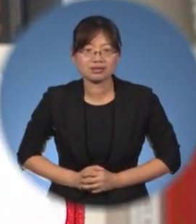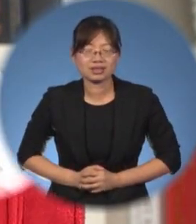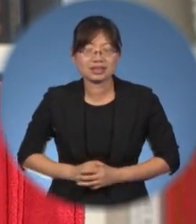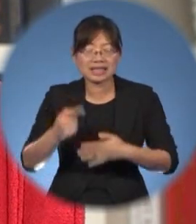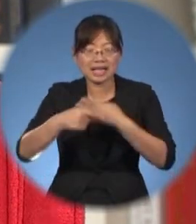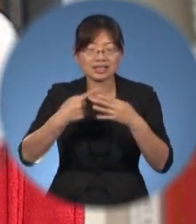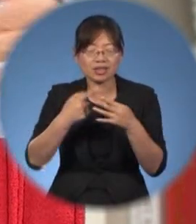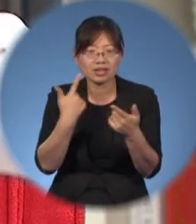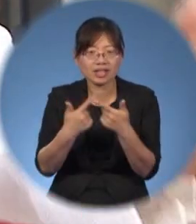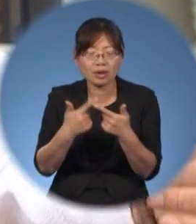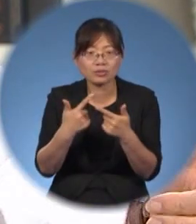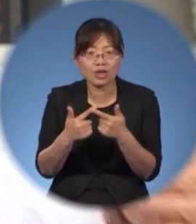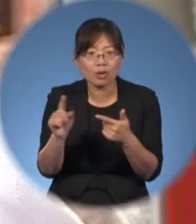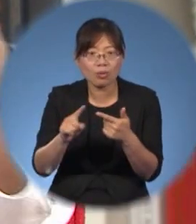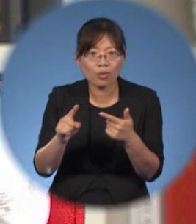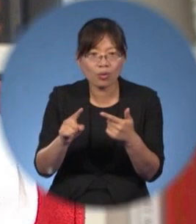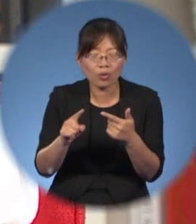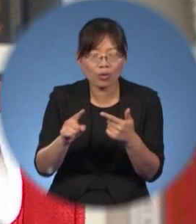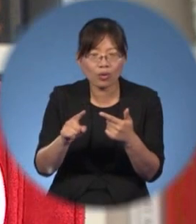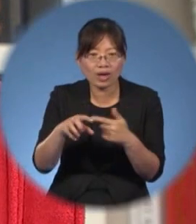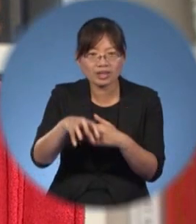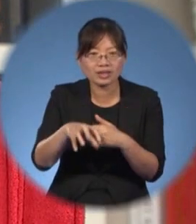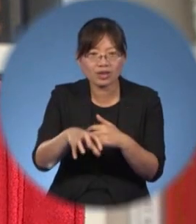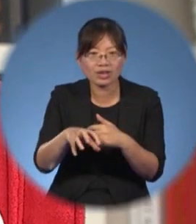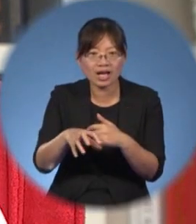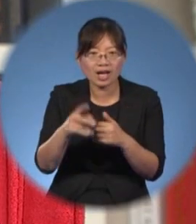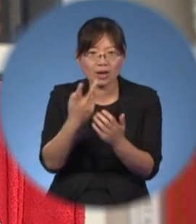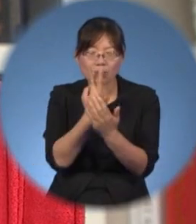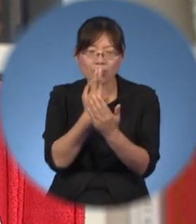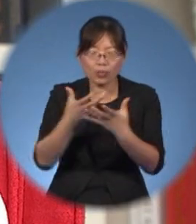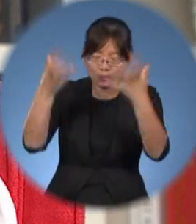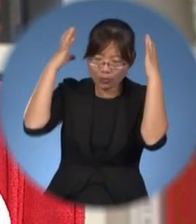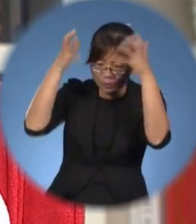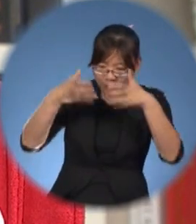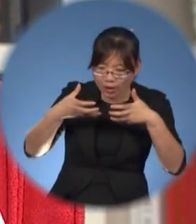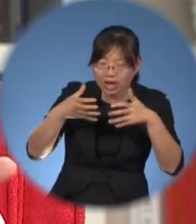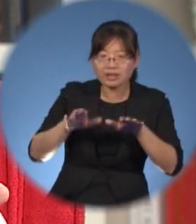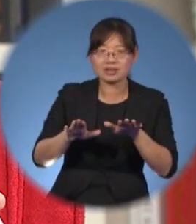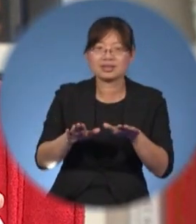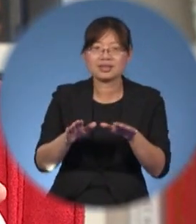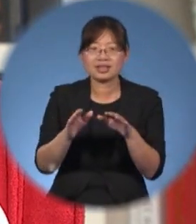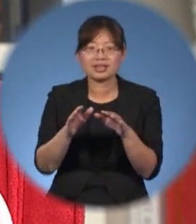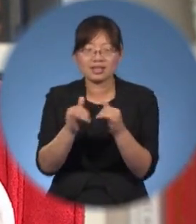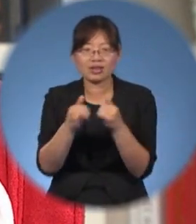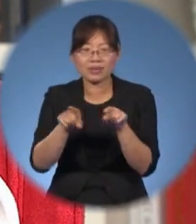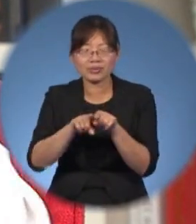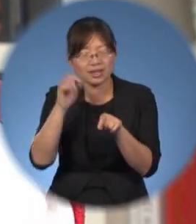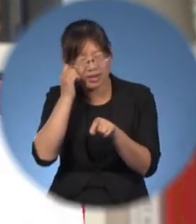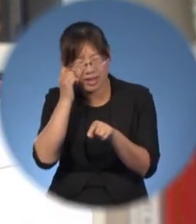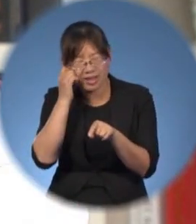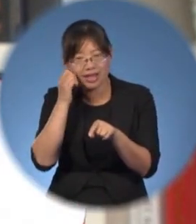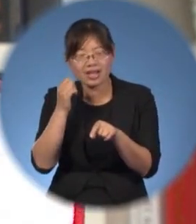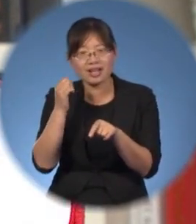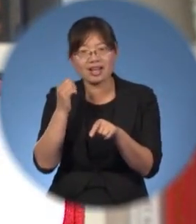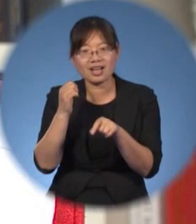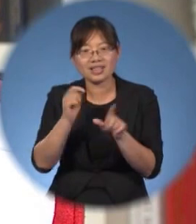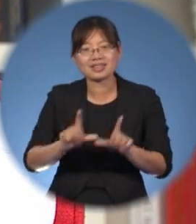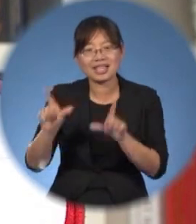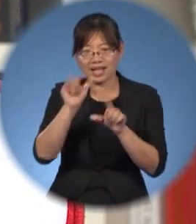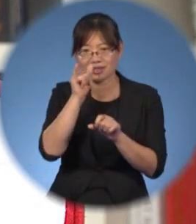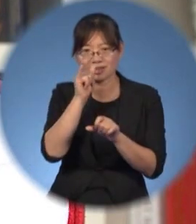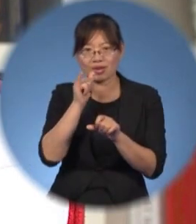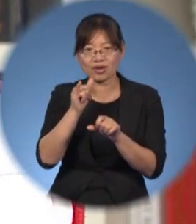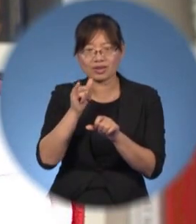사철나무 있는데 거기서 비닐로 쓰고 그 사람들하고 같이 소주 먹고 자고 이러고 참 나는 뭐